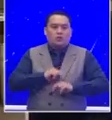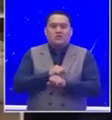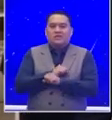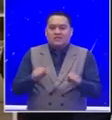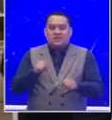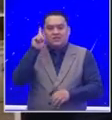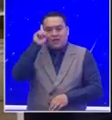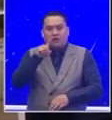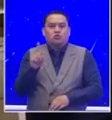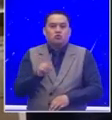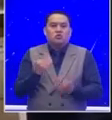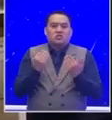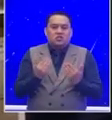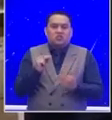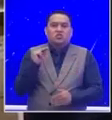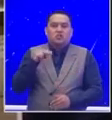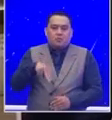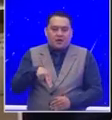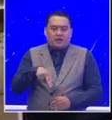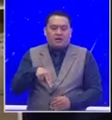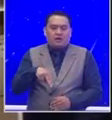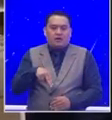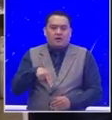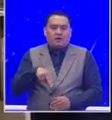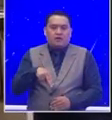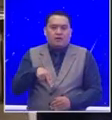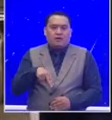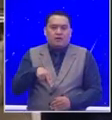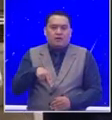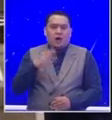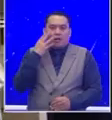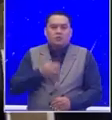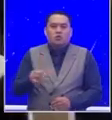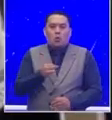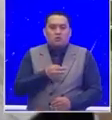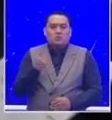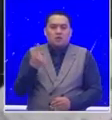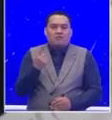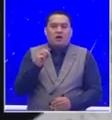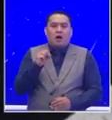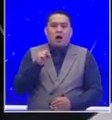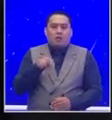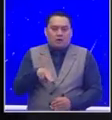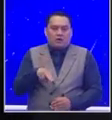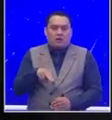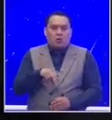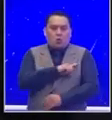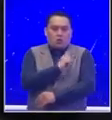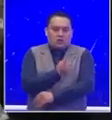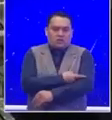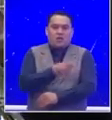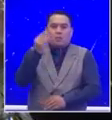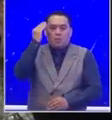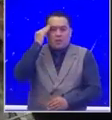работать. Вы же знаете, что сейчас режим чрезвычайного положения. В Алматинской области с 1 апреля усилили